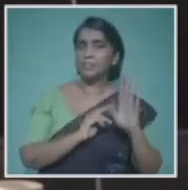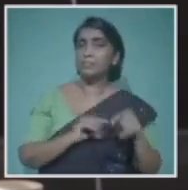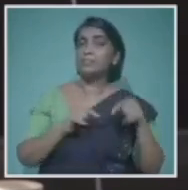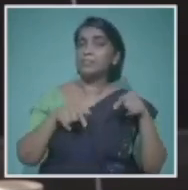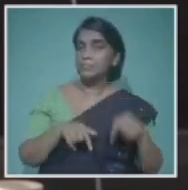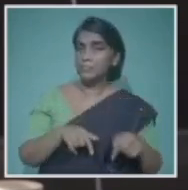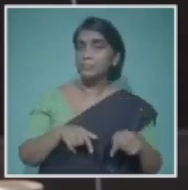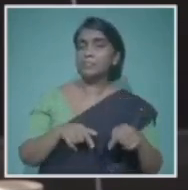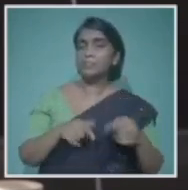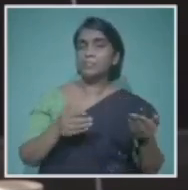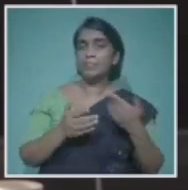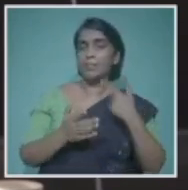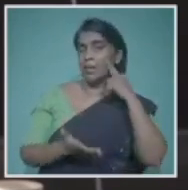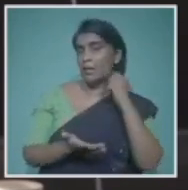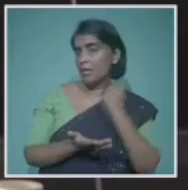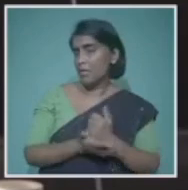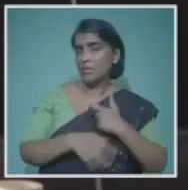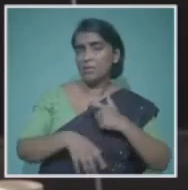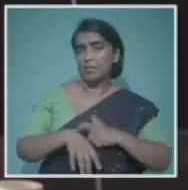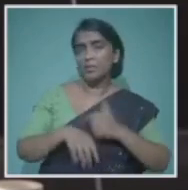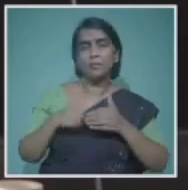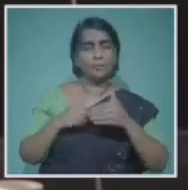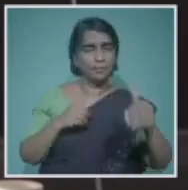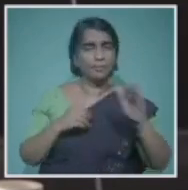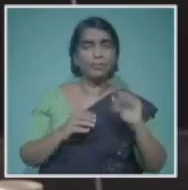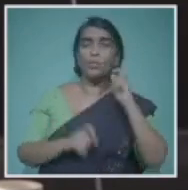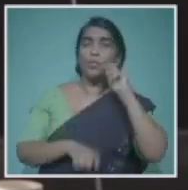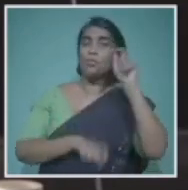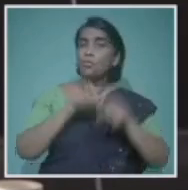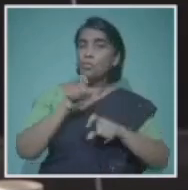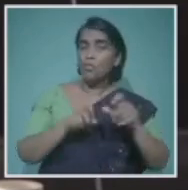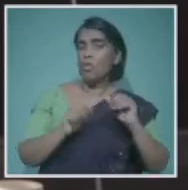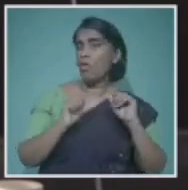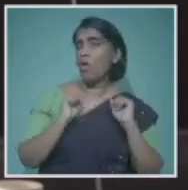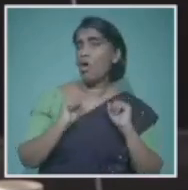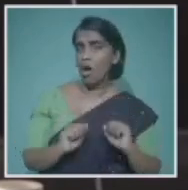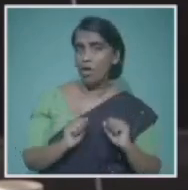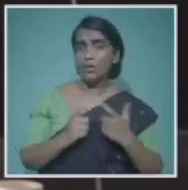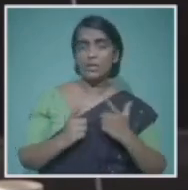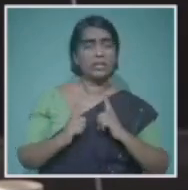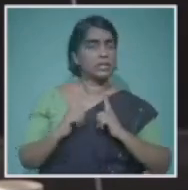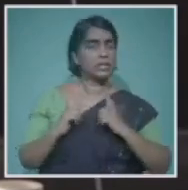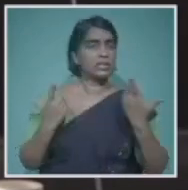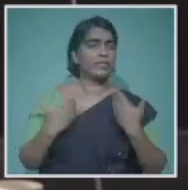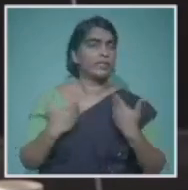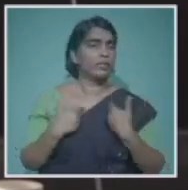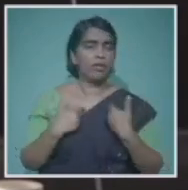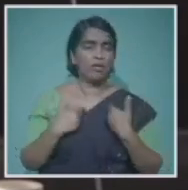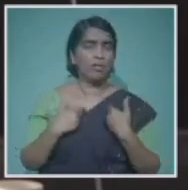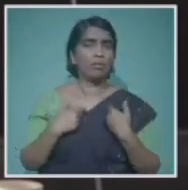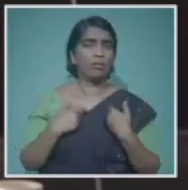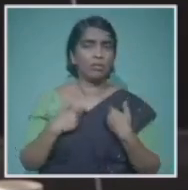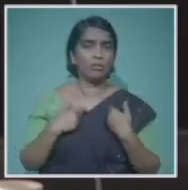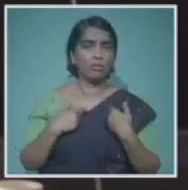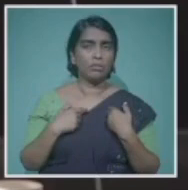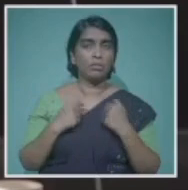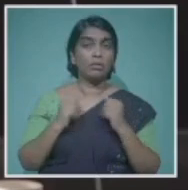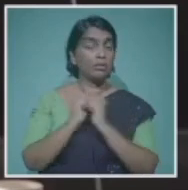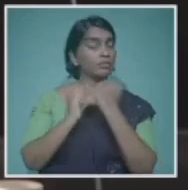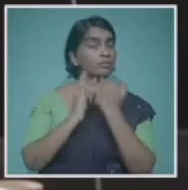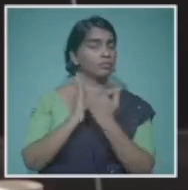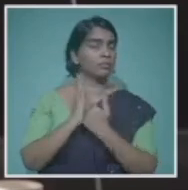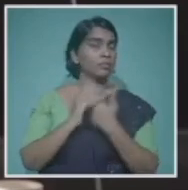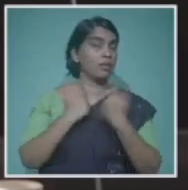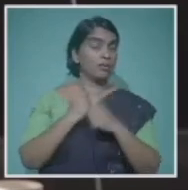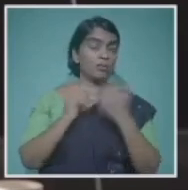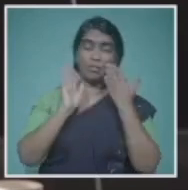මේ අති අමාරු තත්ත්වය තුළ ජනතාව කොහොමද ජීවත් වෙන්නේ කියන එක පිළිබඳව වැඩපිළිවෙලක් සකස්